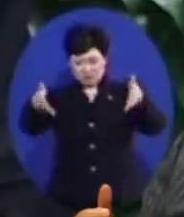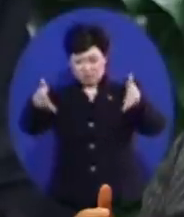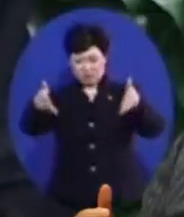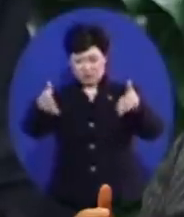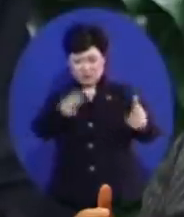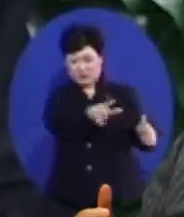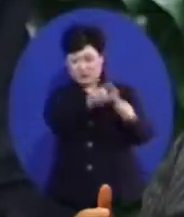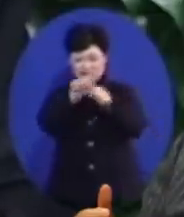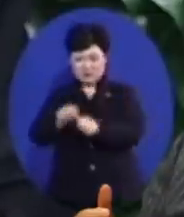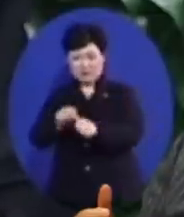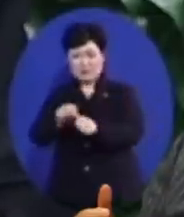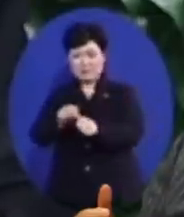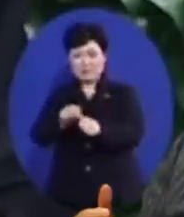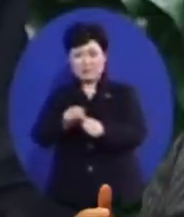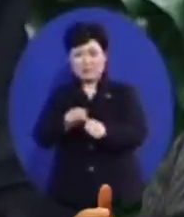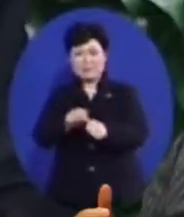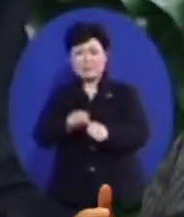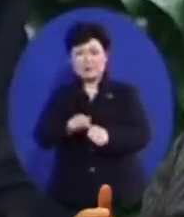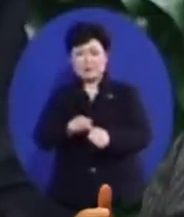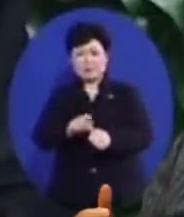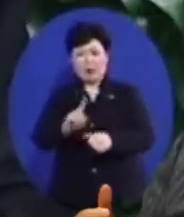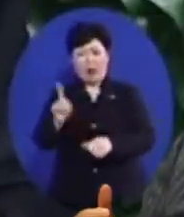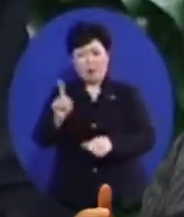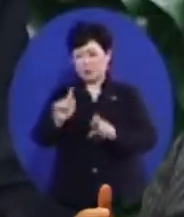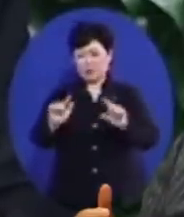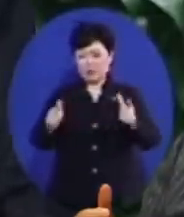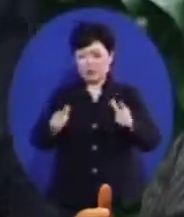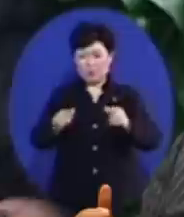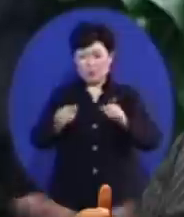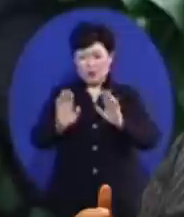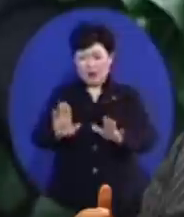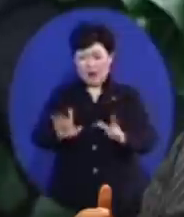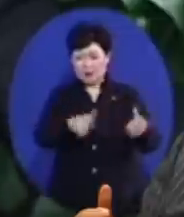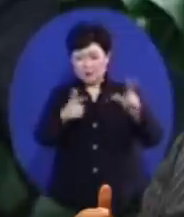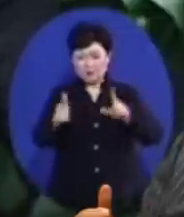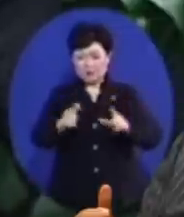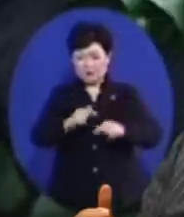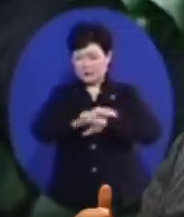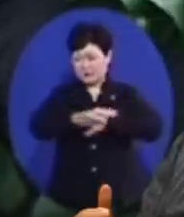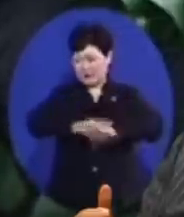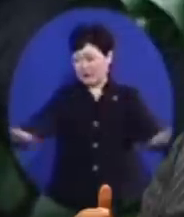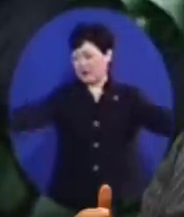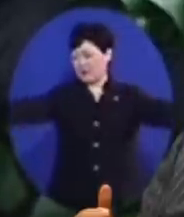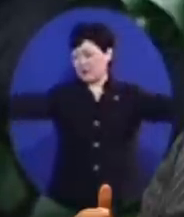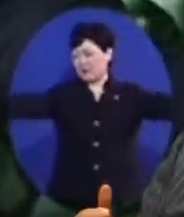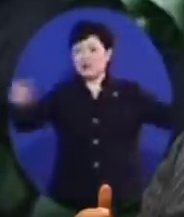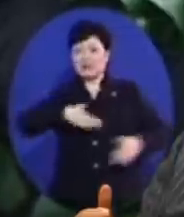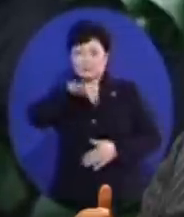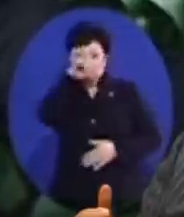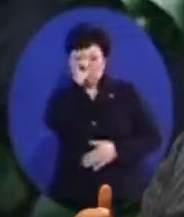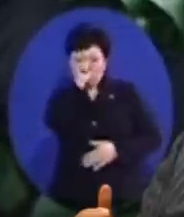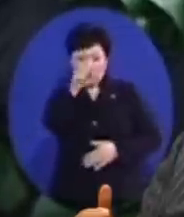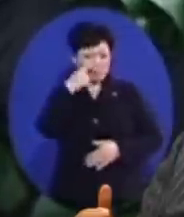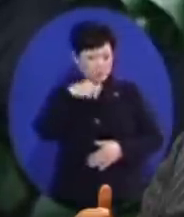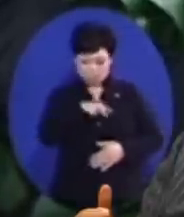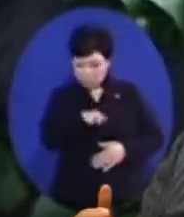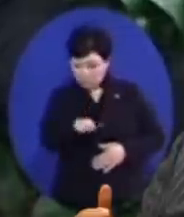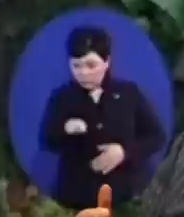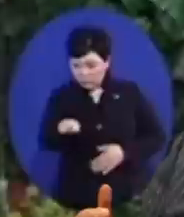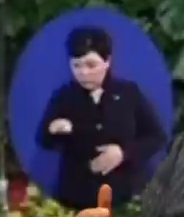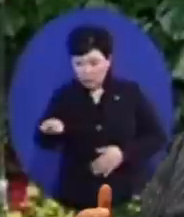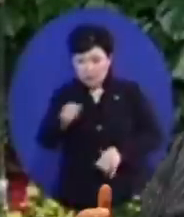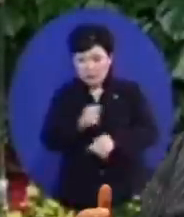주는 것만은 아무것도 아닙니다. 하루는 날개를 타고 기분 좋게 밑을 내다보는데